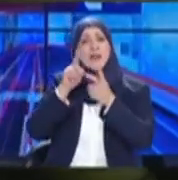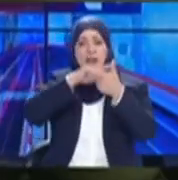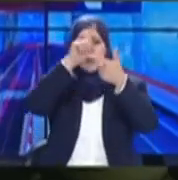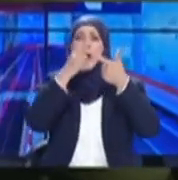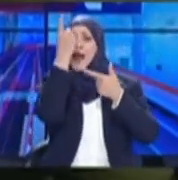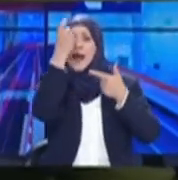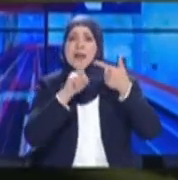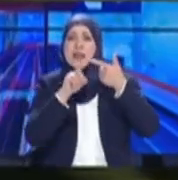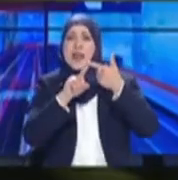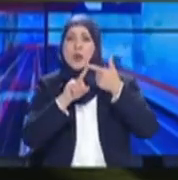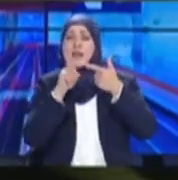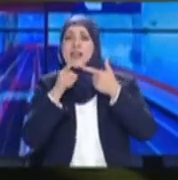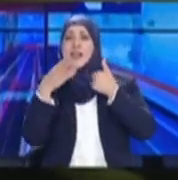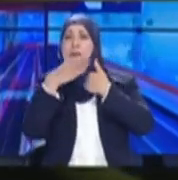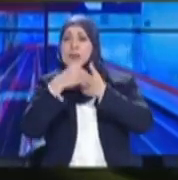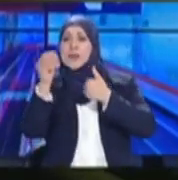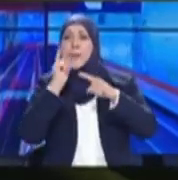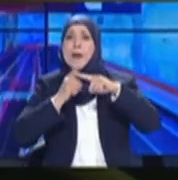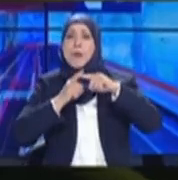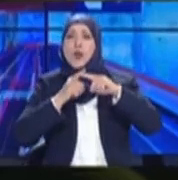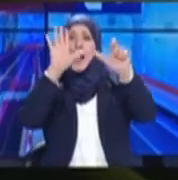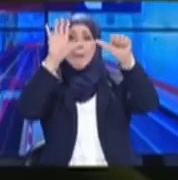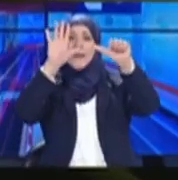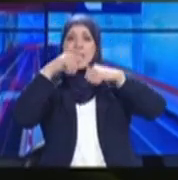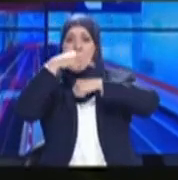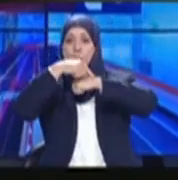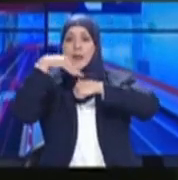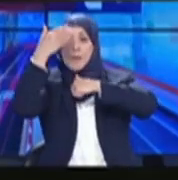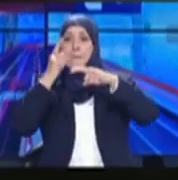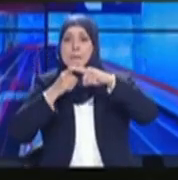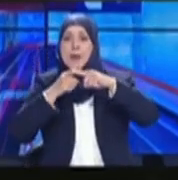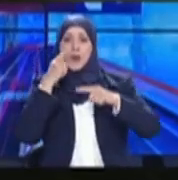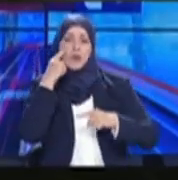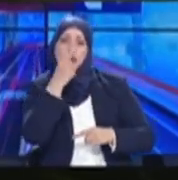حظرا للتجول كيف يتعامل مع المواطنين